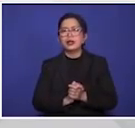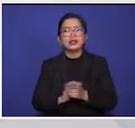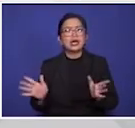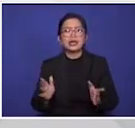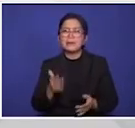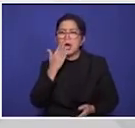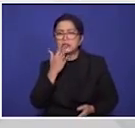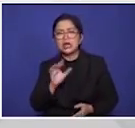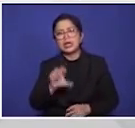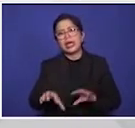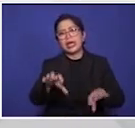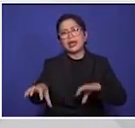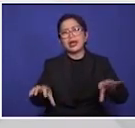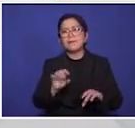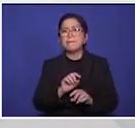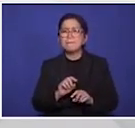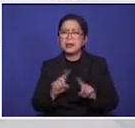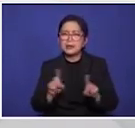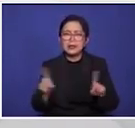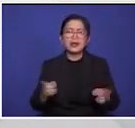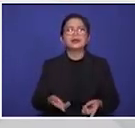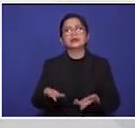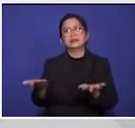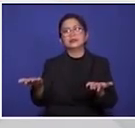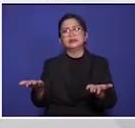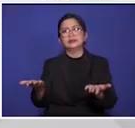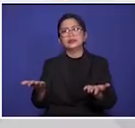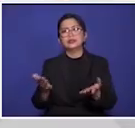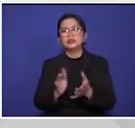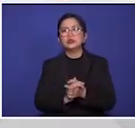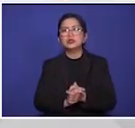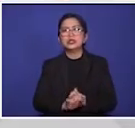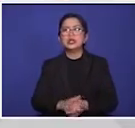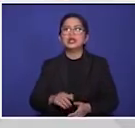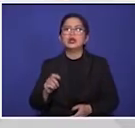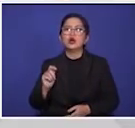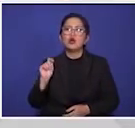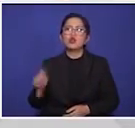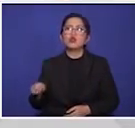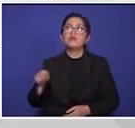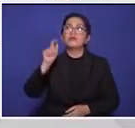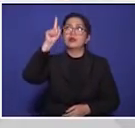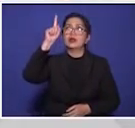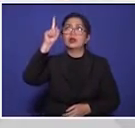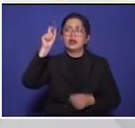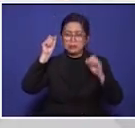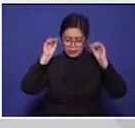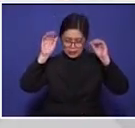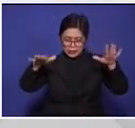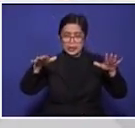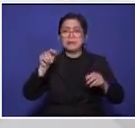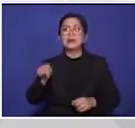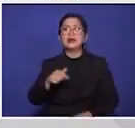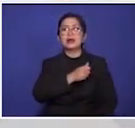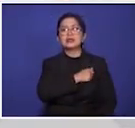daerah adalah sudah menjadi sunatullah sudah menjadi hukum Allah yang diberikan kepada bangsa kita Indonesia